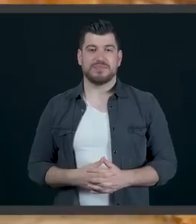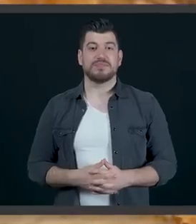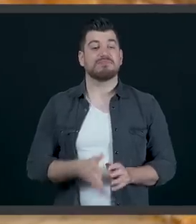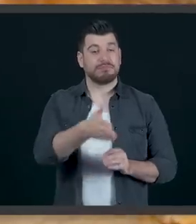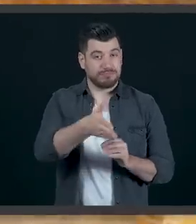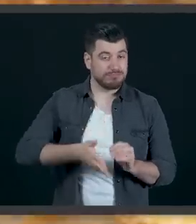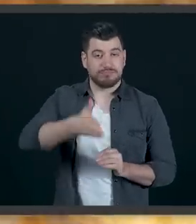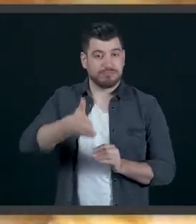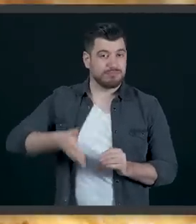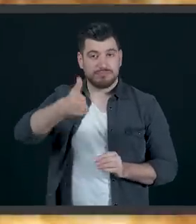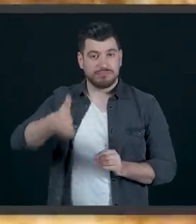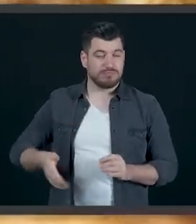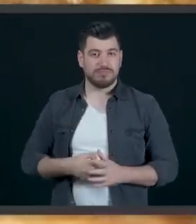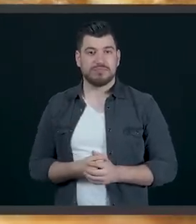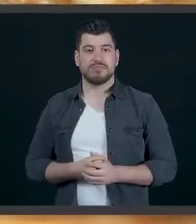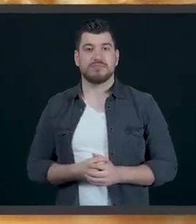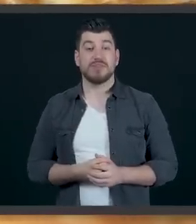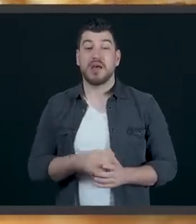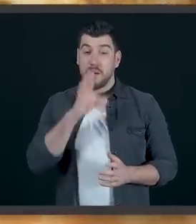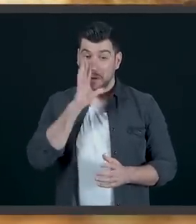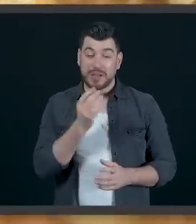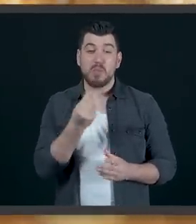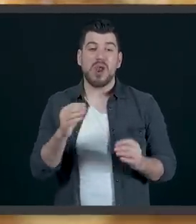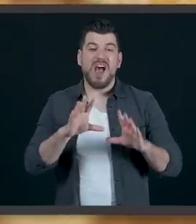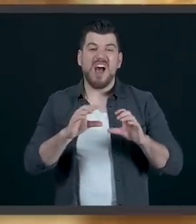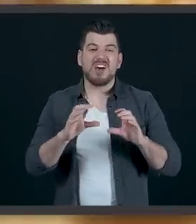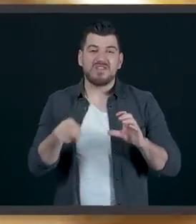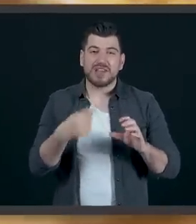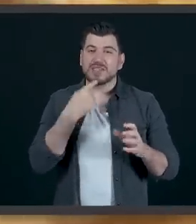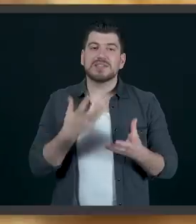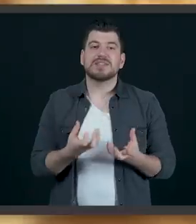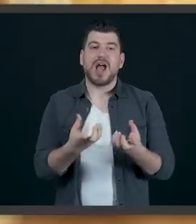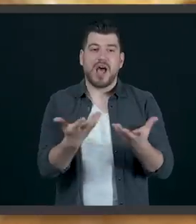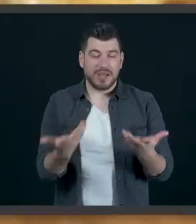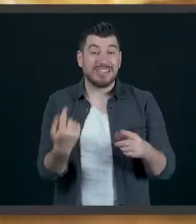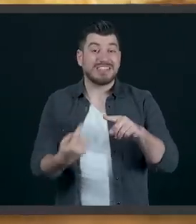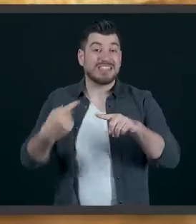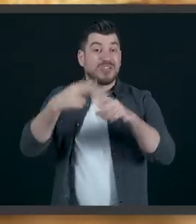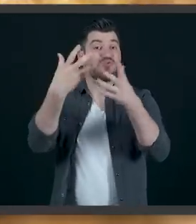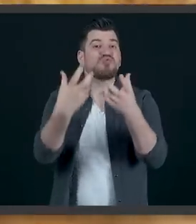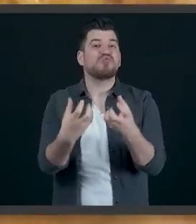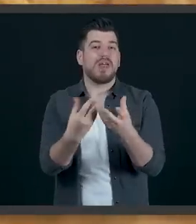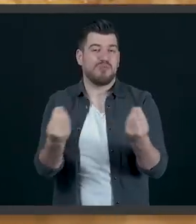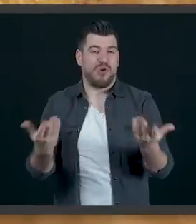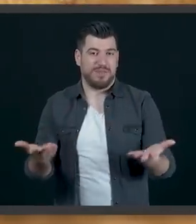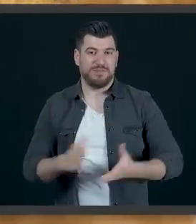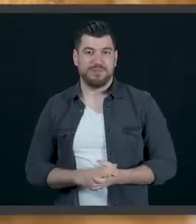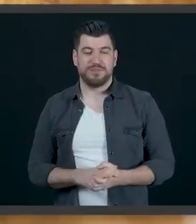Θα κόψω κομμάτια. Είναι πάρα πολύ αφράτη, πάρα πολύ τραγανή και πάρα πολύ ζουμερή την ίδια